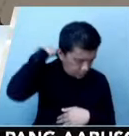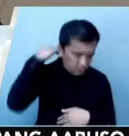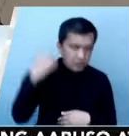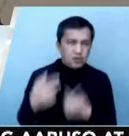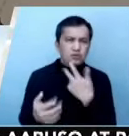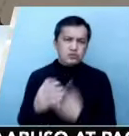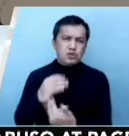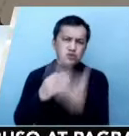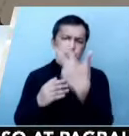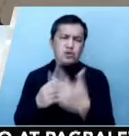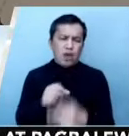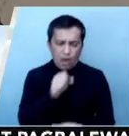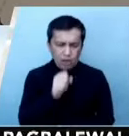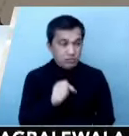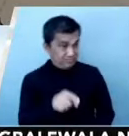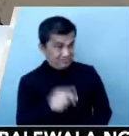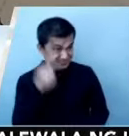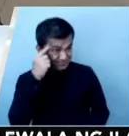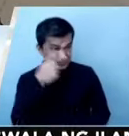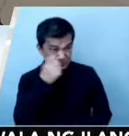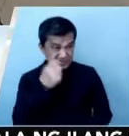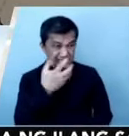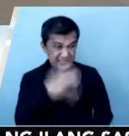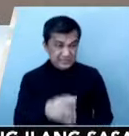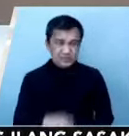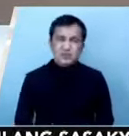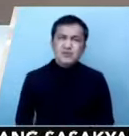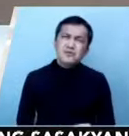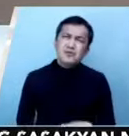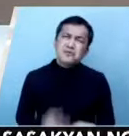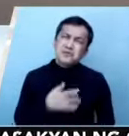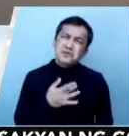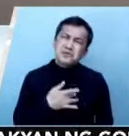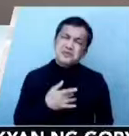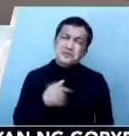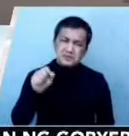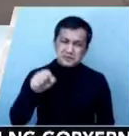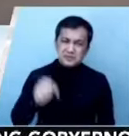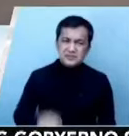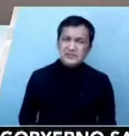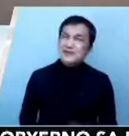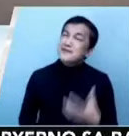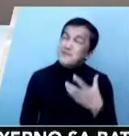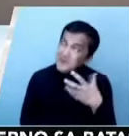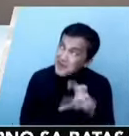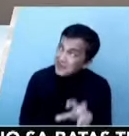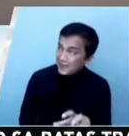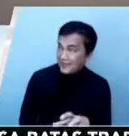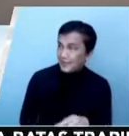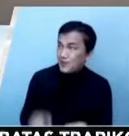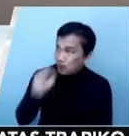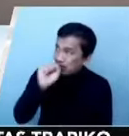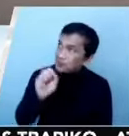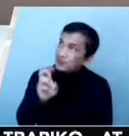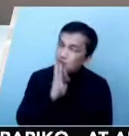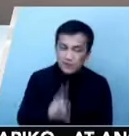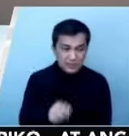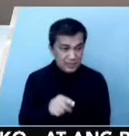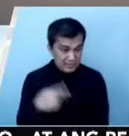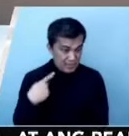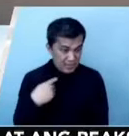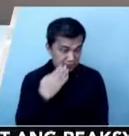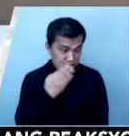niyo dahil yun sa init? Feeling ko po. Mainit, minom ng tubig. Meron ka bang panyo,